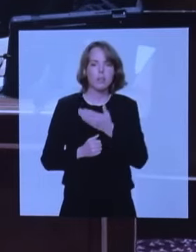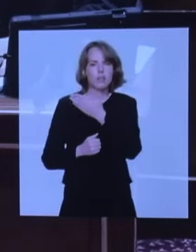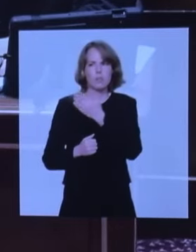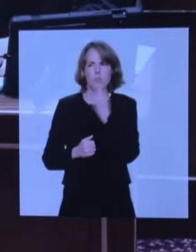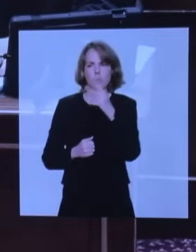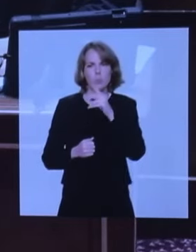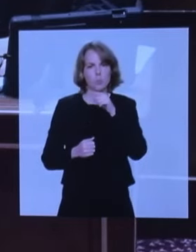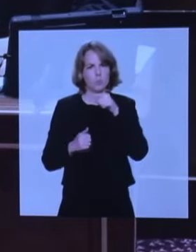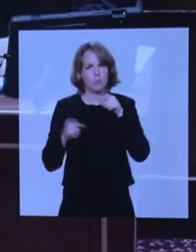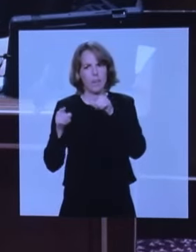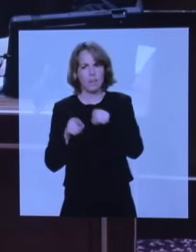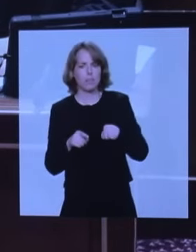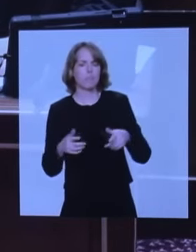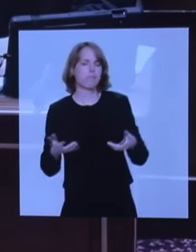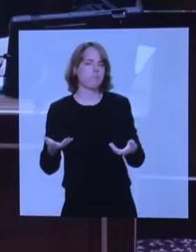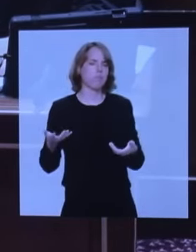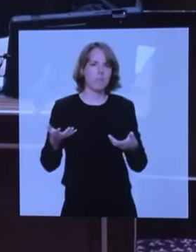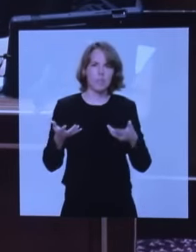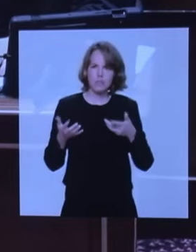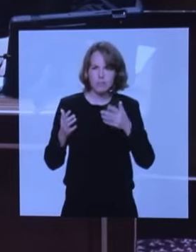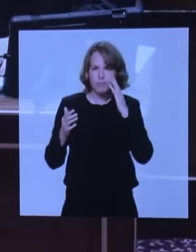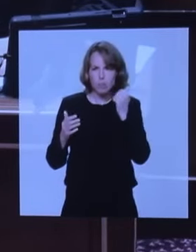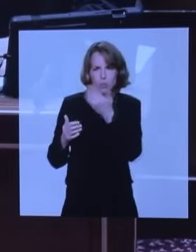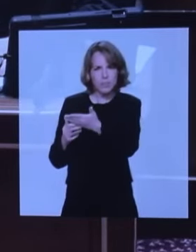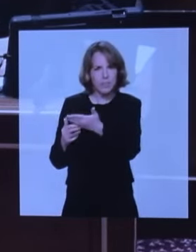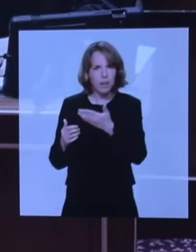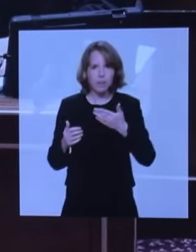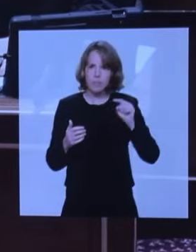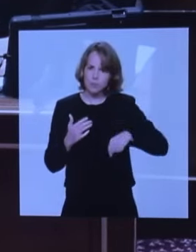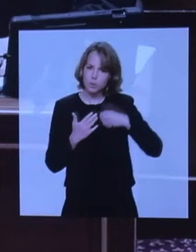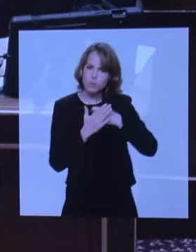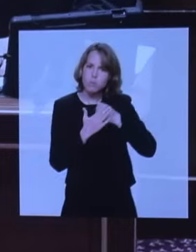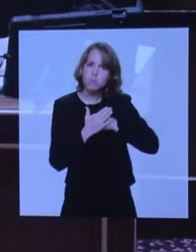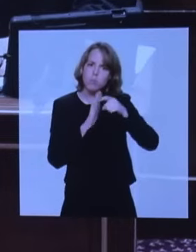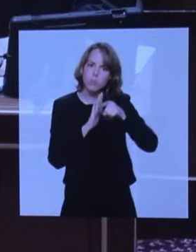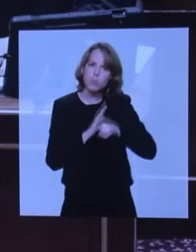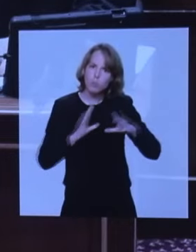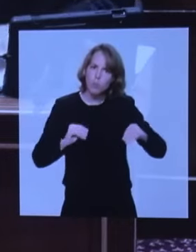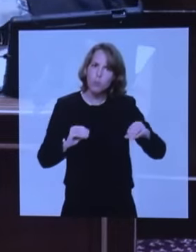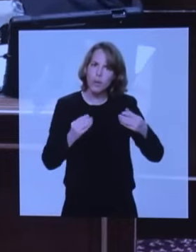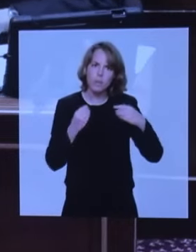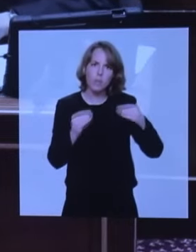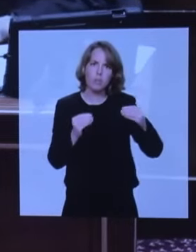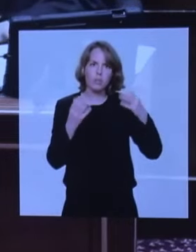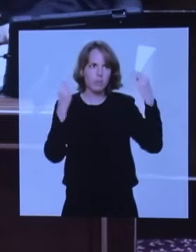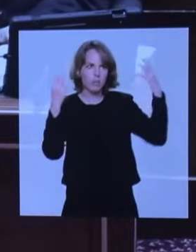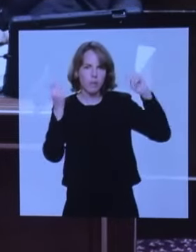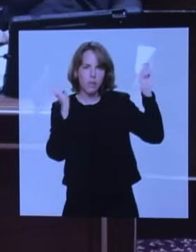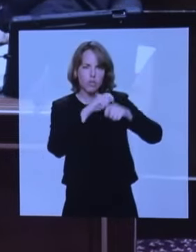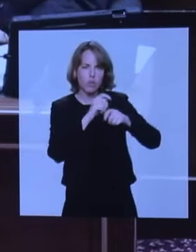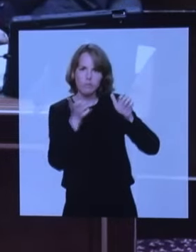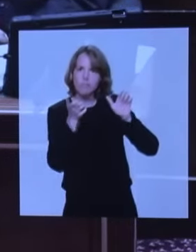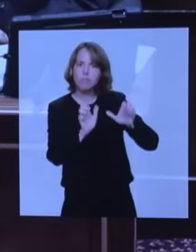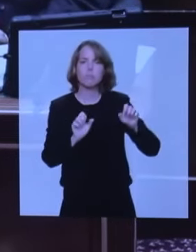էմոցիոնալ արձագանքին։ Ջեյհուն Բայրամովն ասել է, որ իրենք որևէ պատրվակ ընդունելի